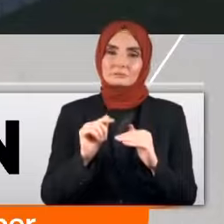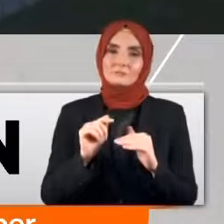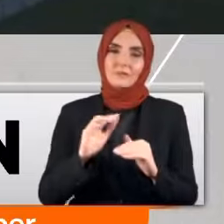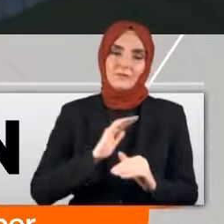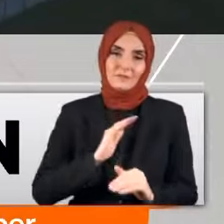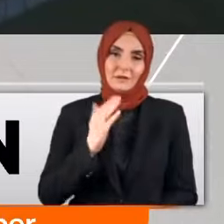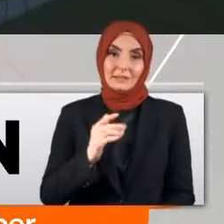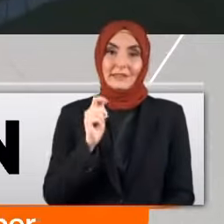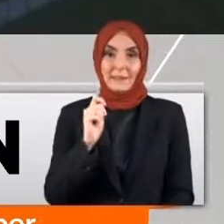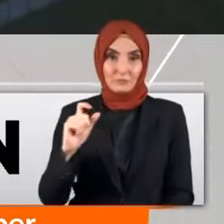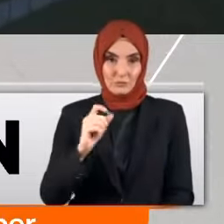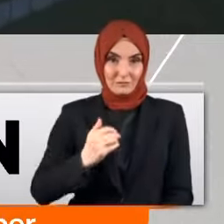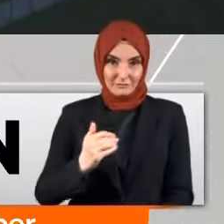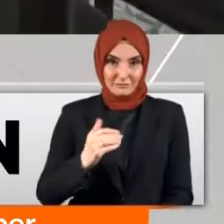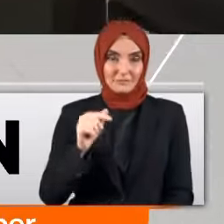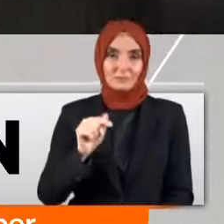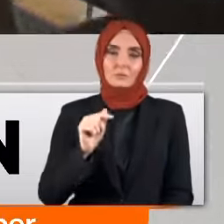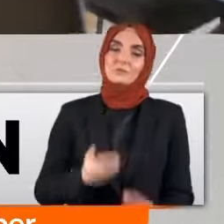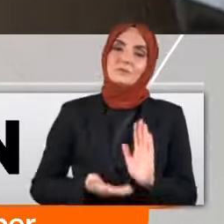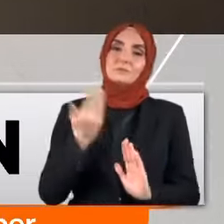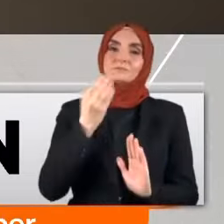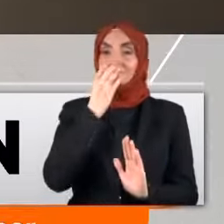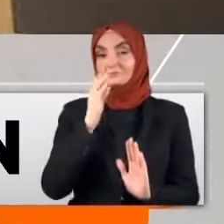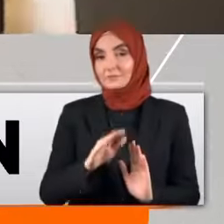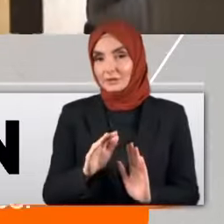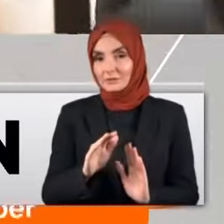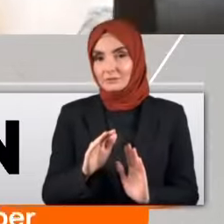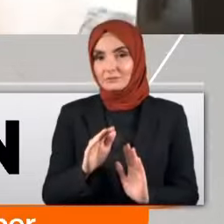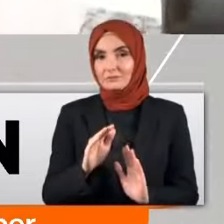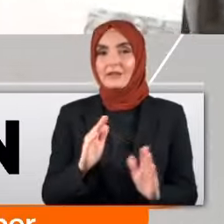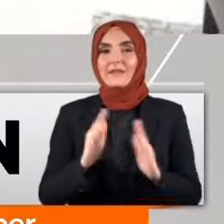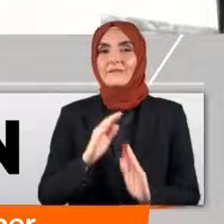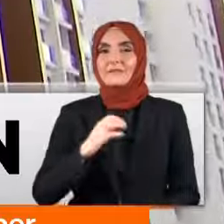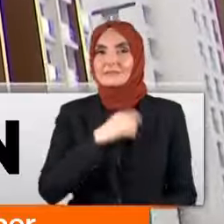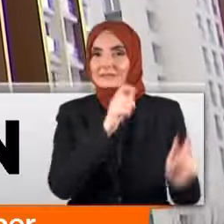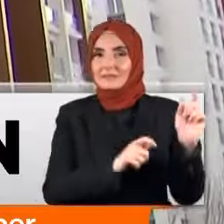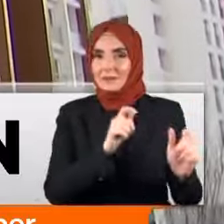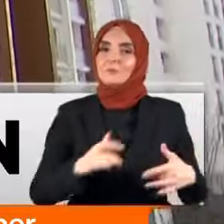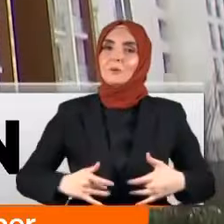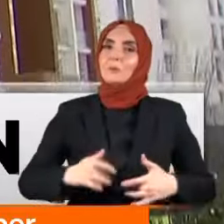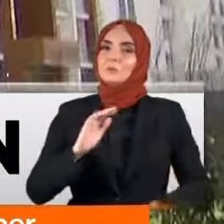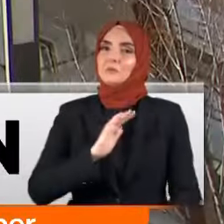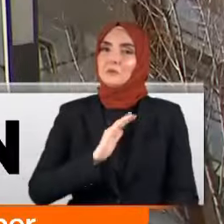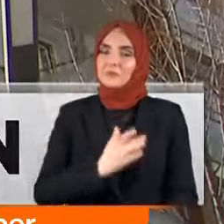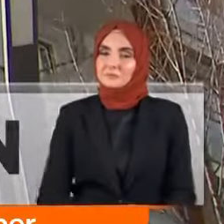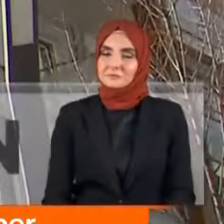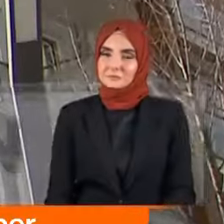bu uygulamanın kalkması bekleniyor. Öyle ki bu durumdan en çok ev sahipleri memnun.